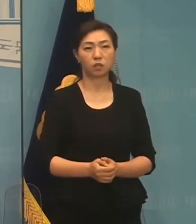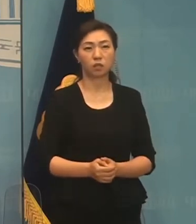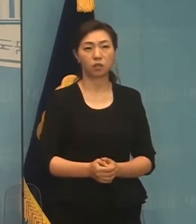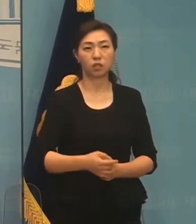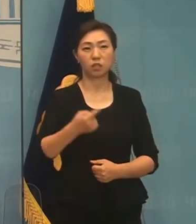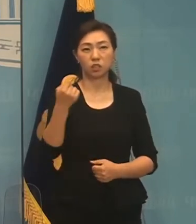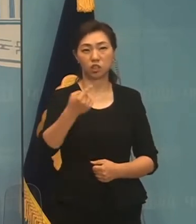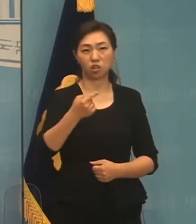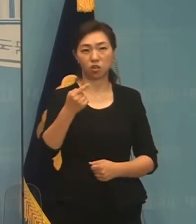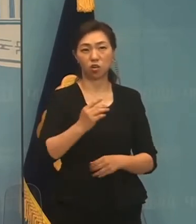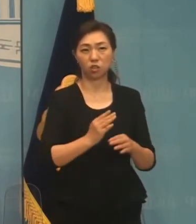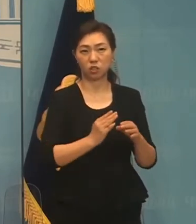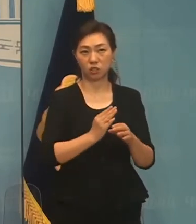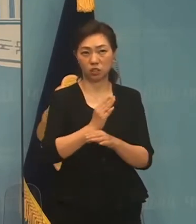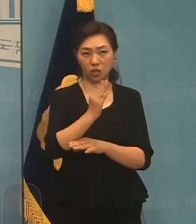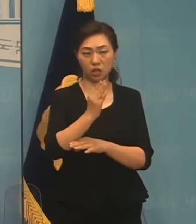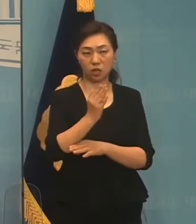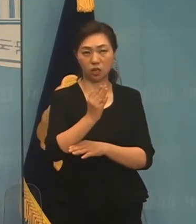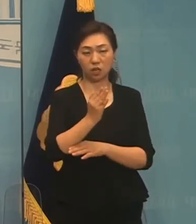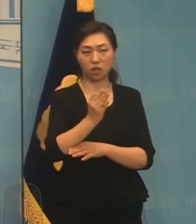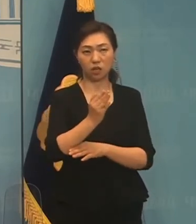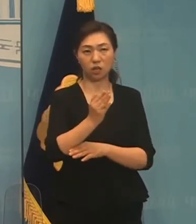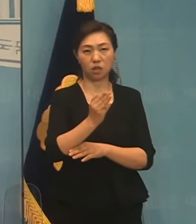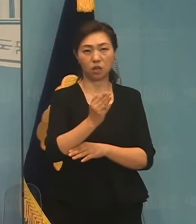1,000원 이상을 요구하는